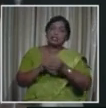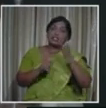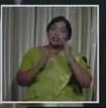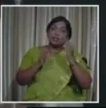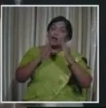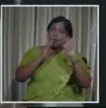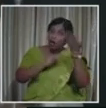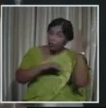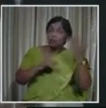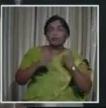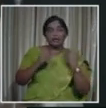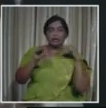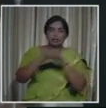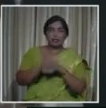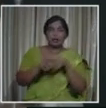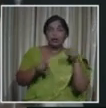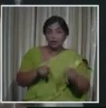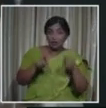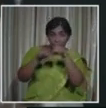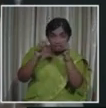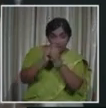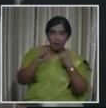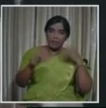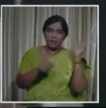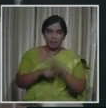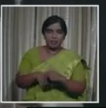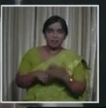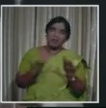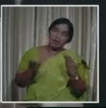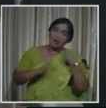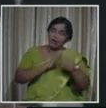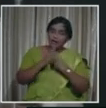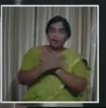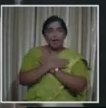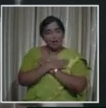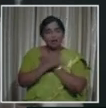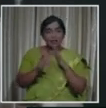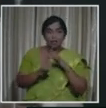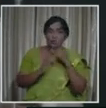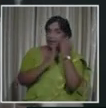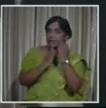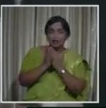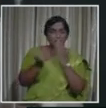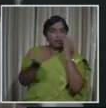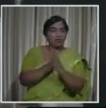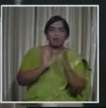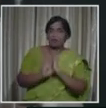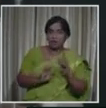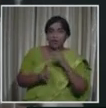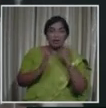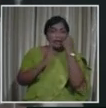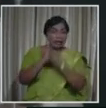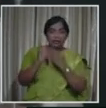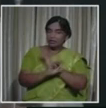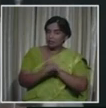අයින් වුණොත් තමයි එන්නේ කියලා කියනවා මෙන්න මේක කරොත් තමයි අපි එන්නේ කියනවා කවුරු හරි රට ගැන ආදරයක් තියෙනවා නම් කොන්දේසි විරහිතව සහයෝග දෙන්න ඕන කොන්දේසි